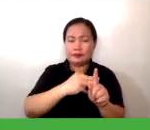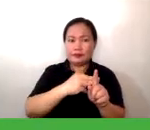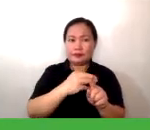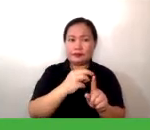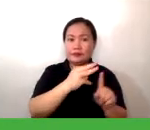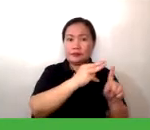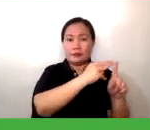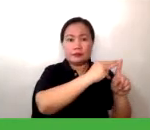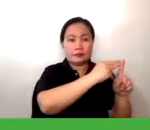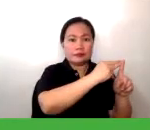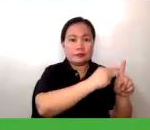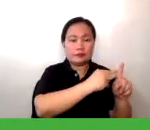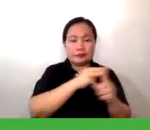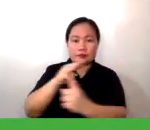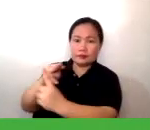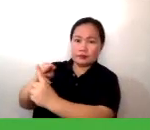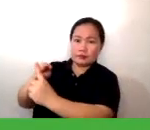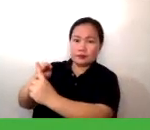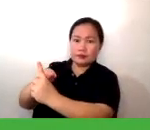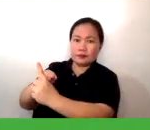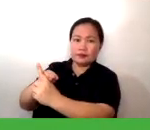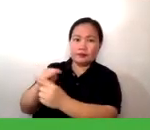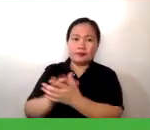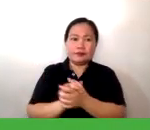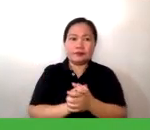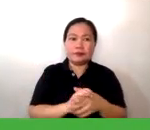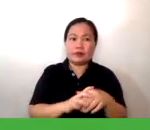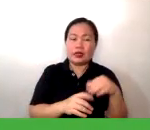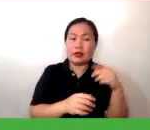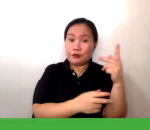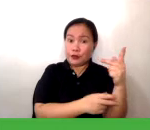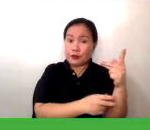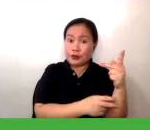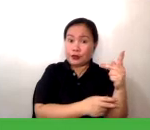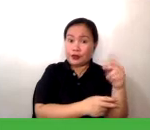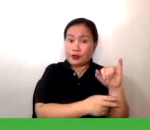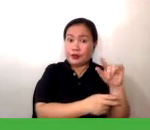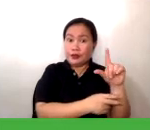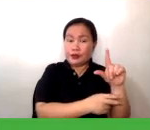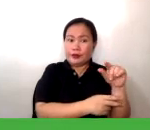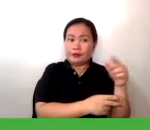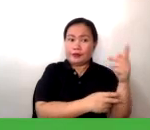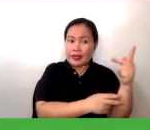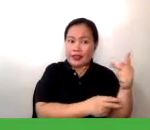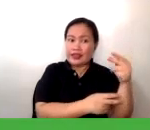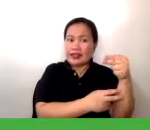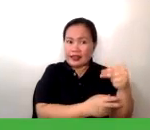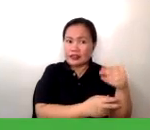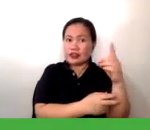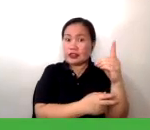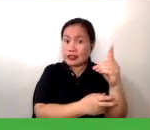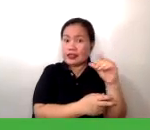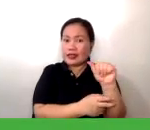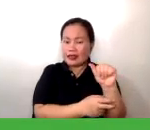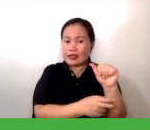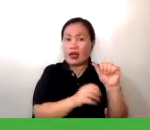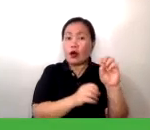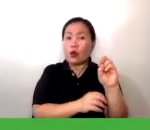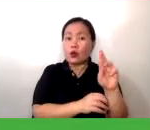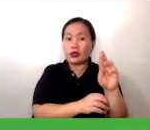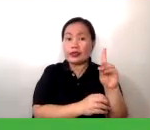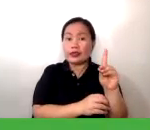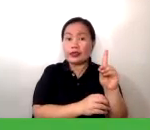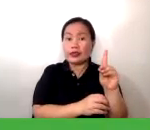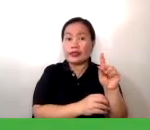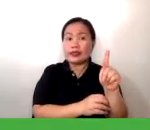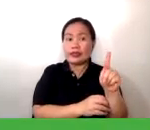M. By the way, ang symbol natin for kilo is K. For hecto, that is H. For deca, that is DA. Or pwede rin nga